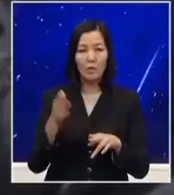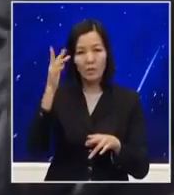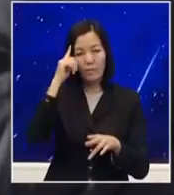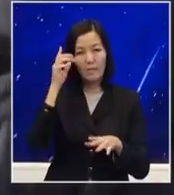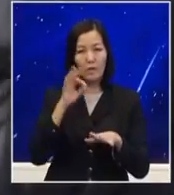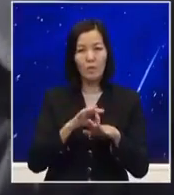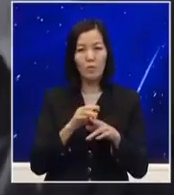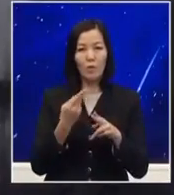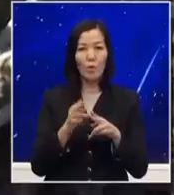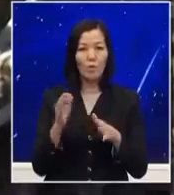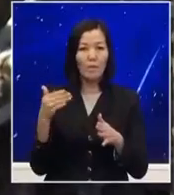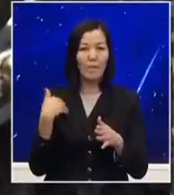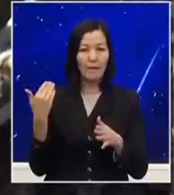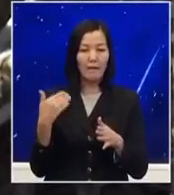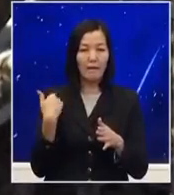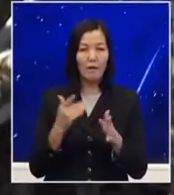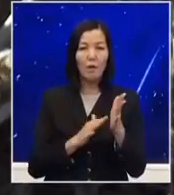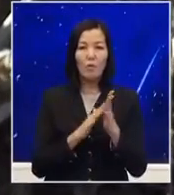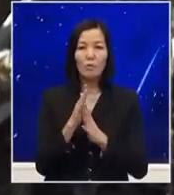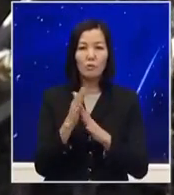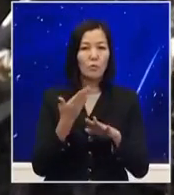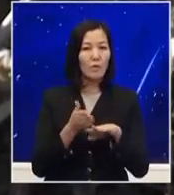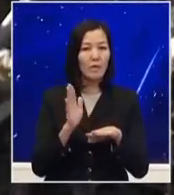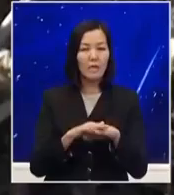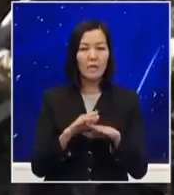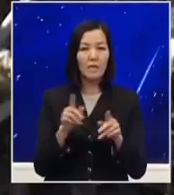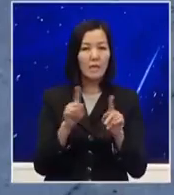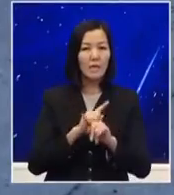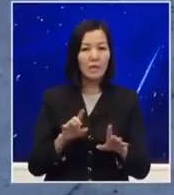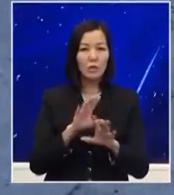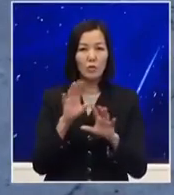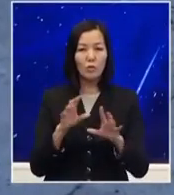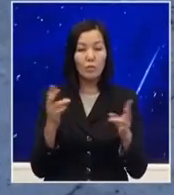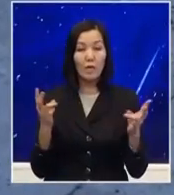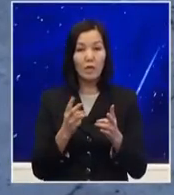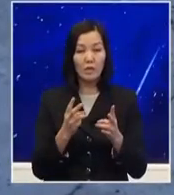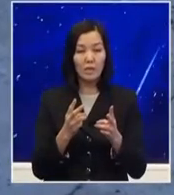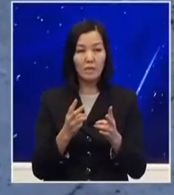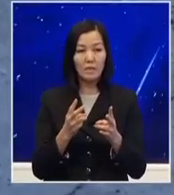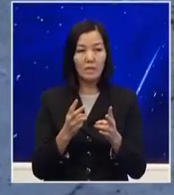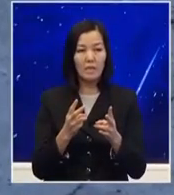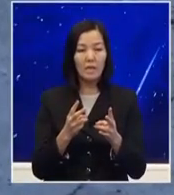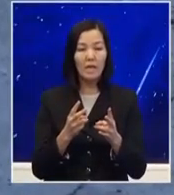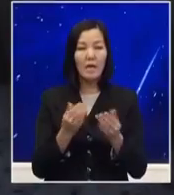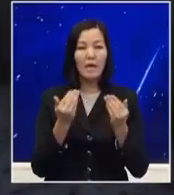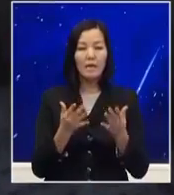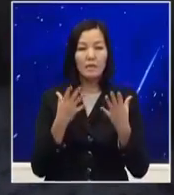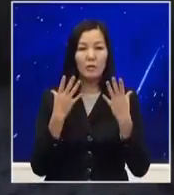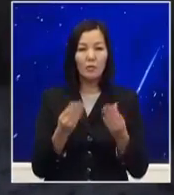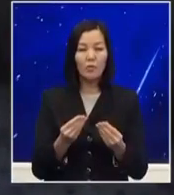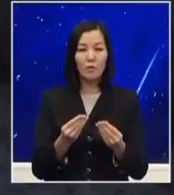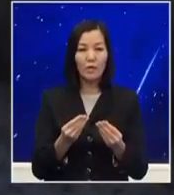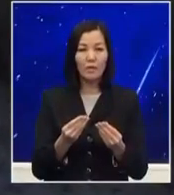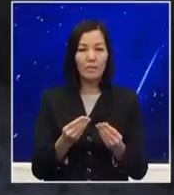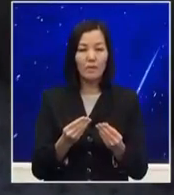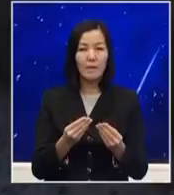пайдалы. Дәрілік шөпті өсіру оңай шаруа емес, ерекше күтімді қажет етеді, дейді Азия Голд жауапкершілігі шектеулі серіктестік өкілдері. Олар биыл